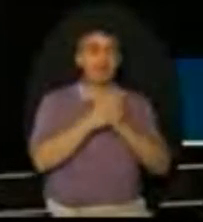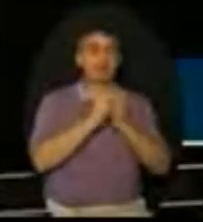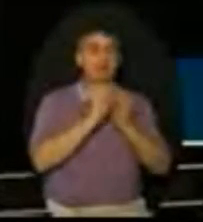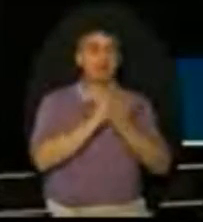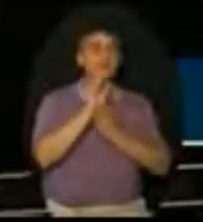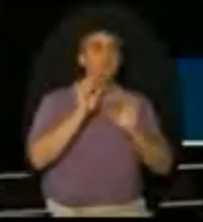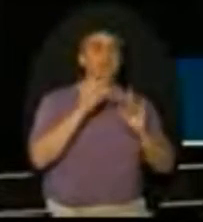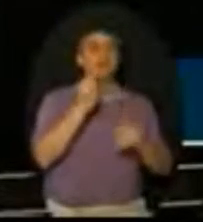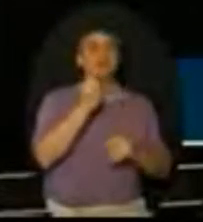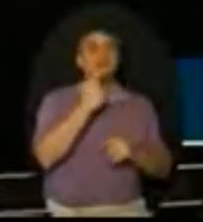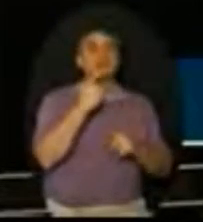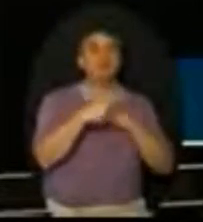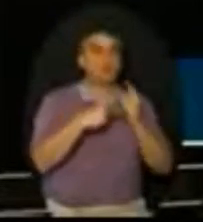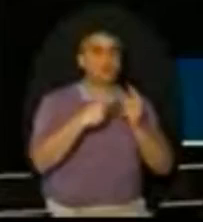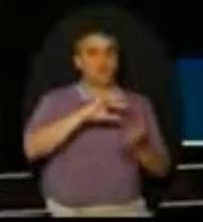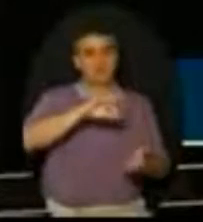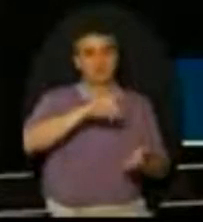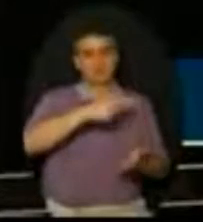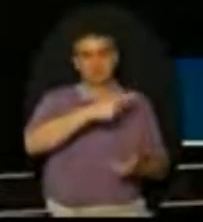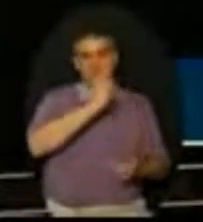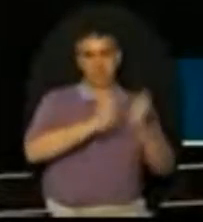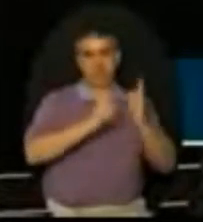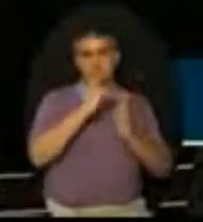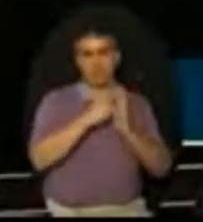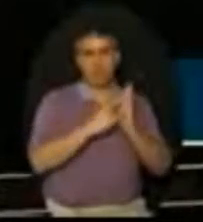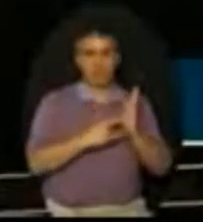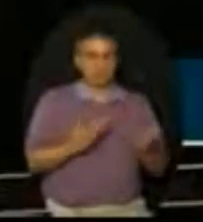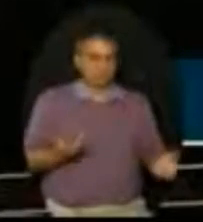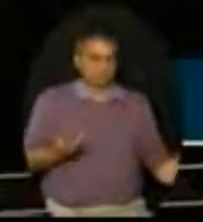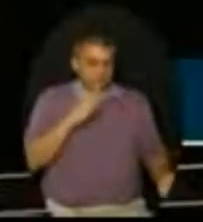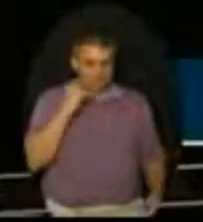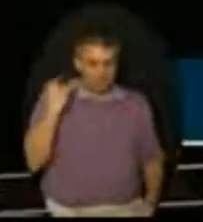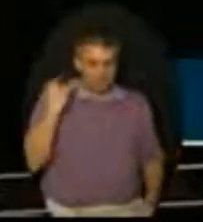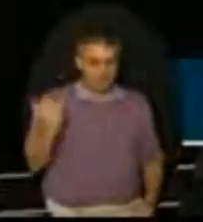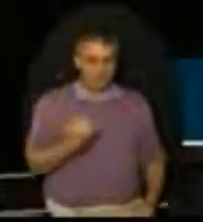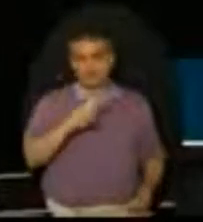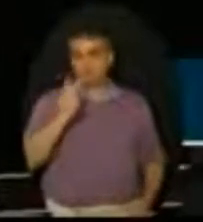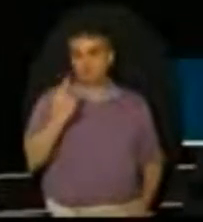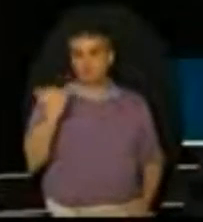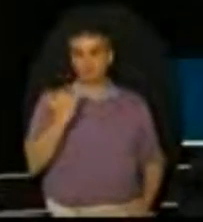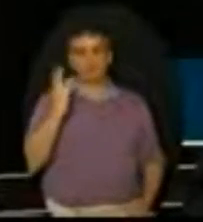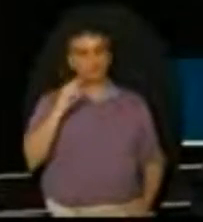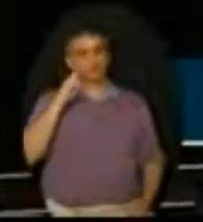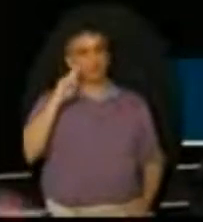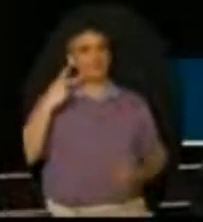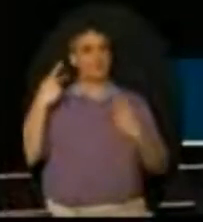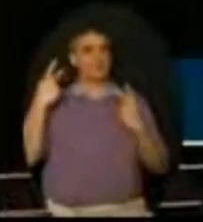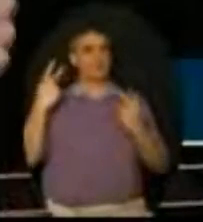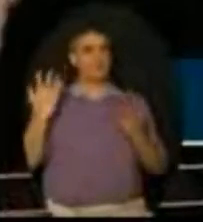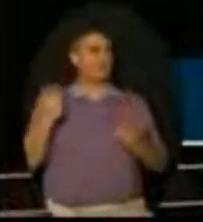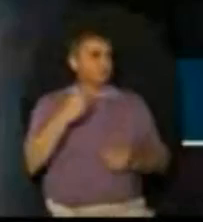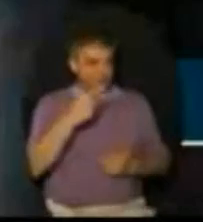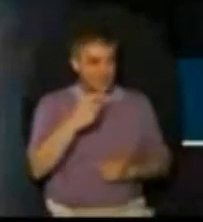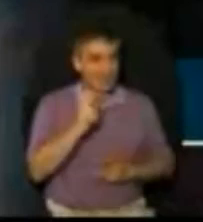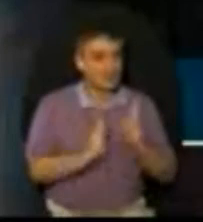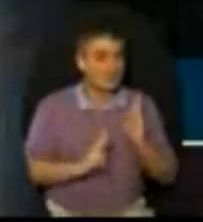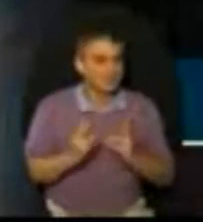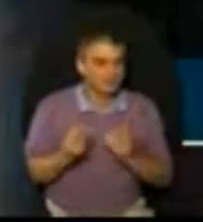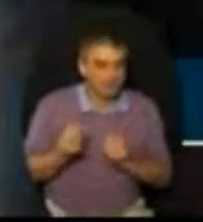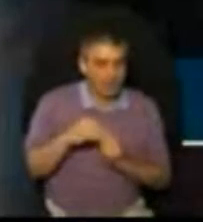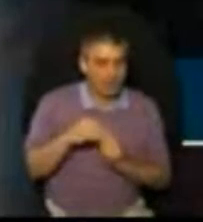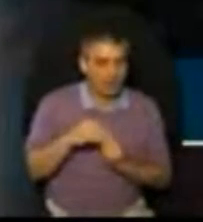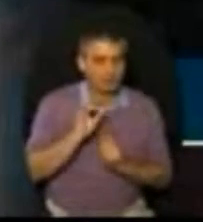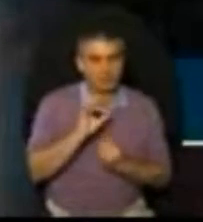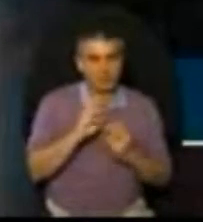שקל בשנה שהולכים לקזינו, לקזינוים הלא חוקיים. אז מדברים כל הזמן, ומצד אחד תמיד יש את ההיבט הערכי. וזאת התעשיית לוואי